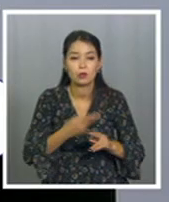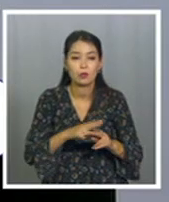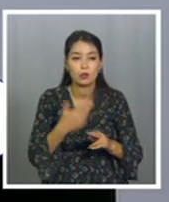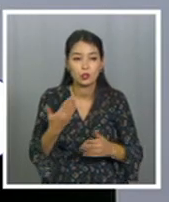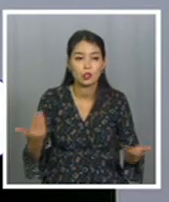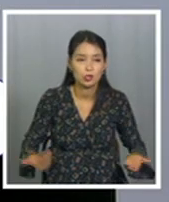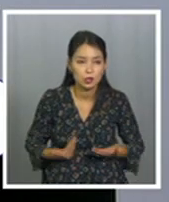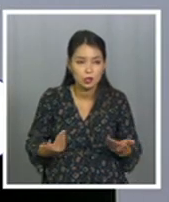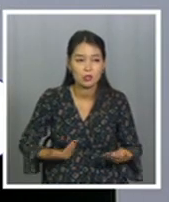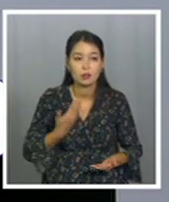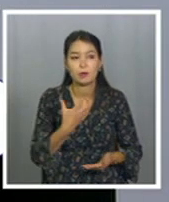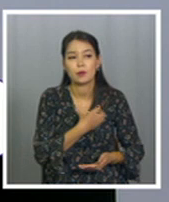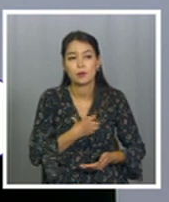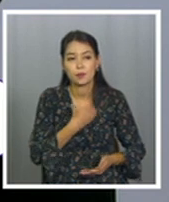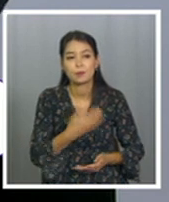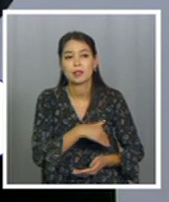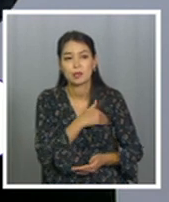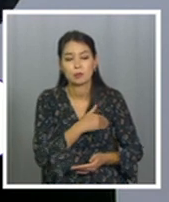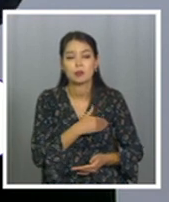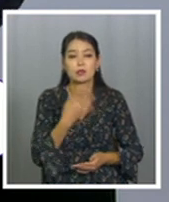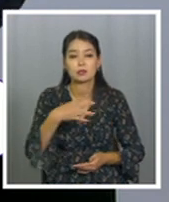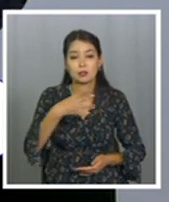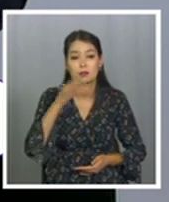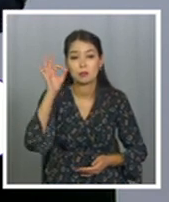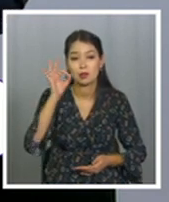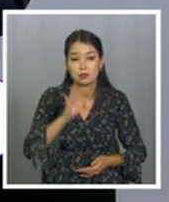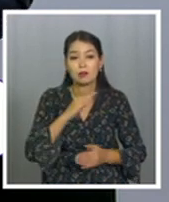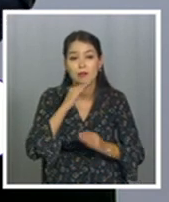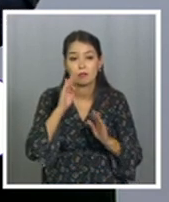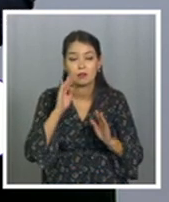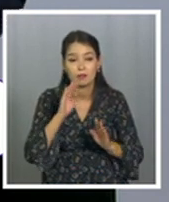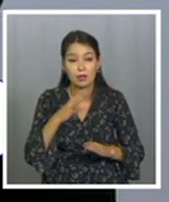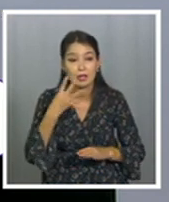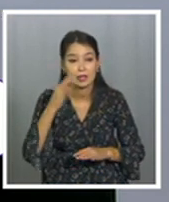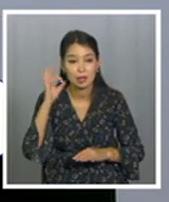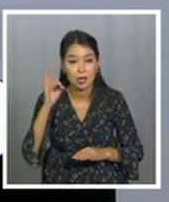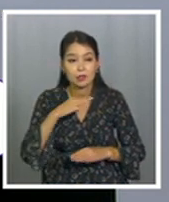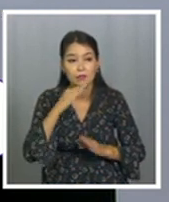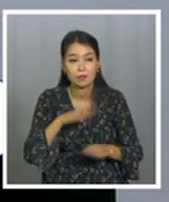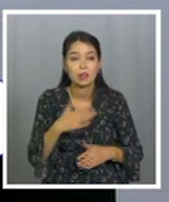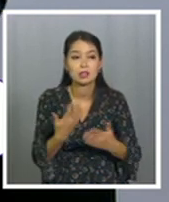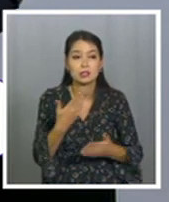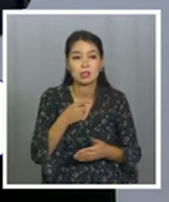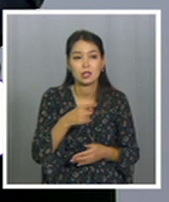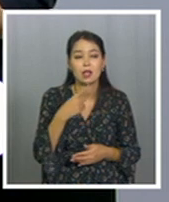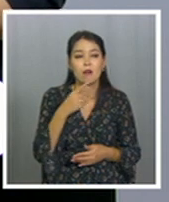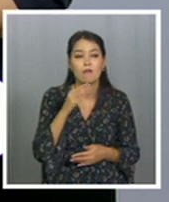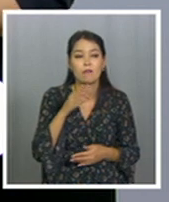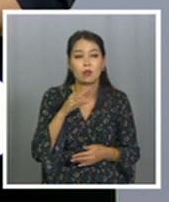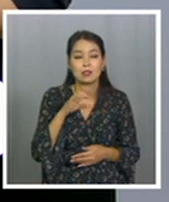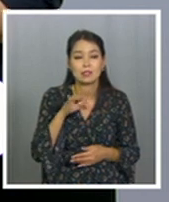үшін негізгі температура 40 градус жеткілікті. Фотосинтездің қарқындылығы, яғни 40 градуста жүреді деген